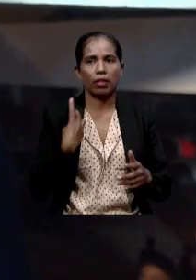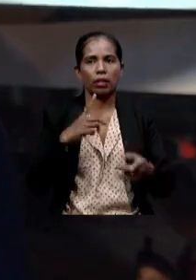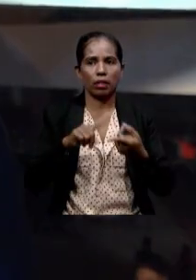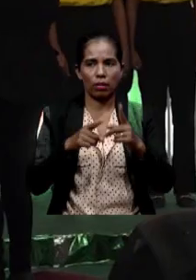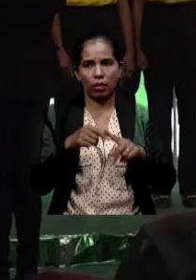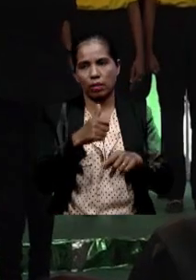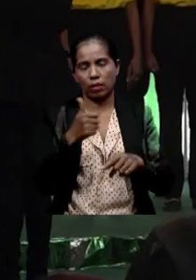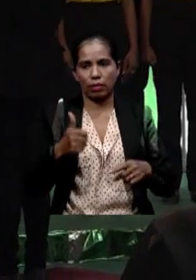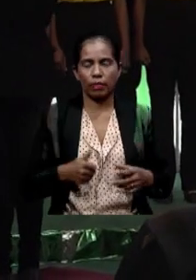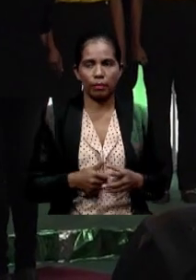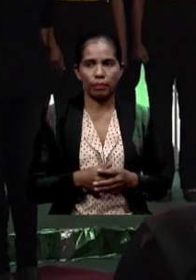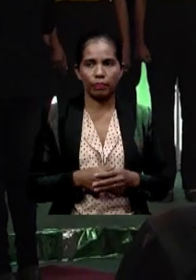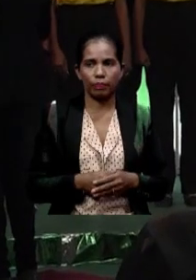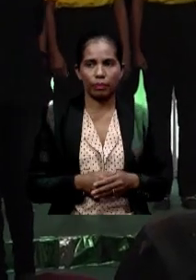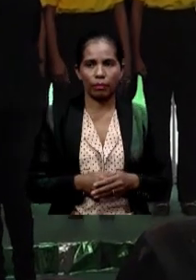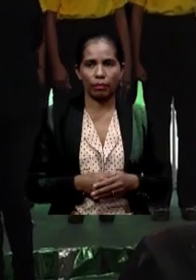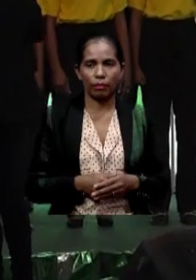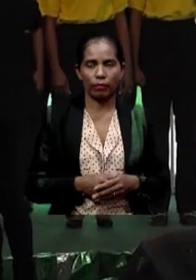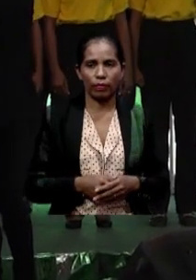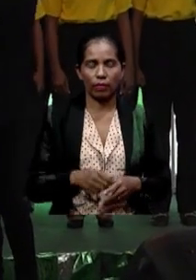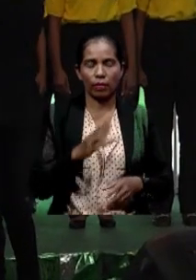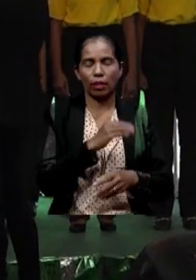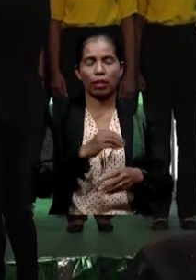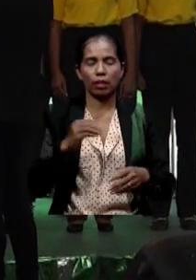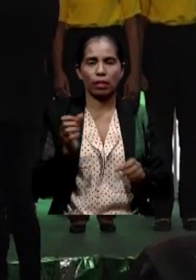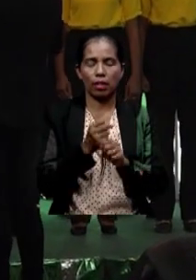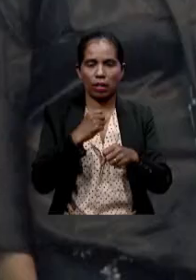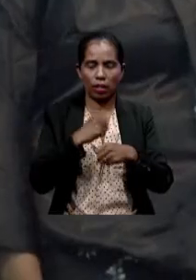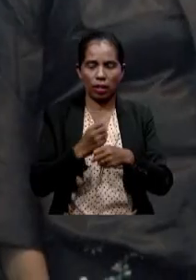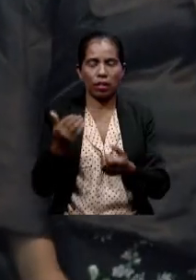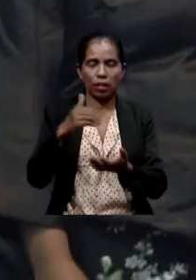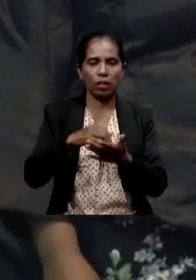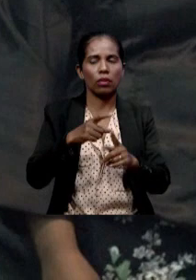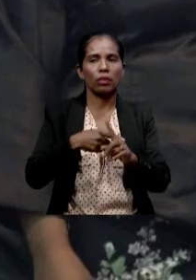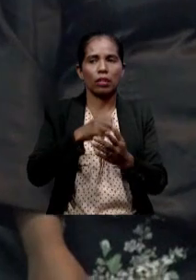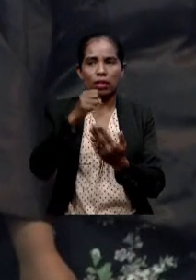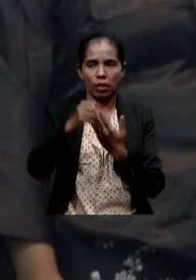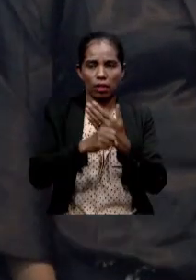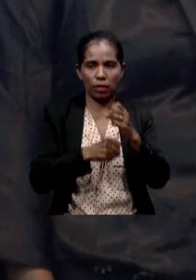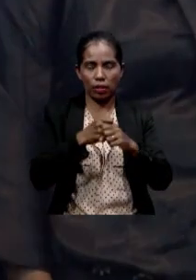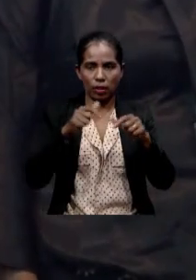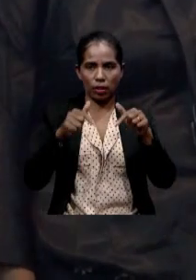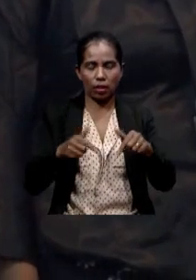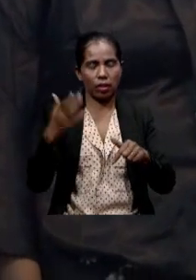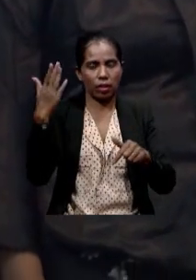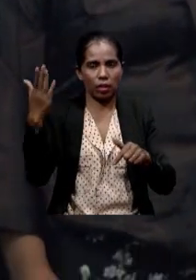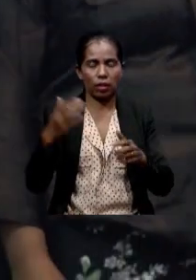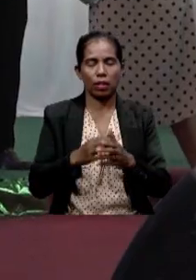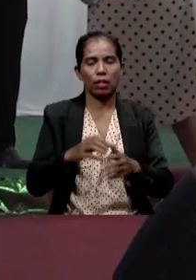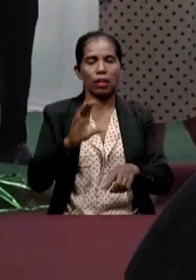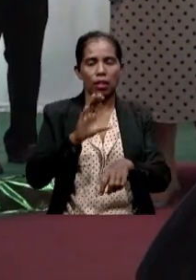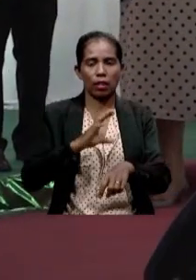selu. Grande final Taça Avanana se realiza fale e a fula em setembro tina ne e a Salão São José, Catedral de